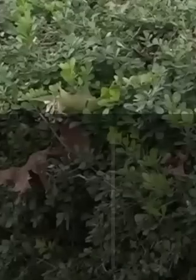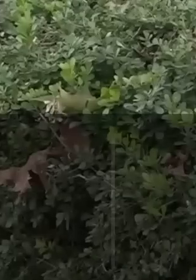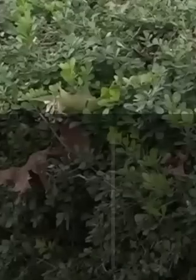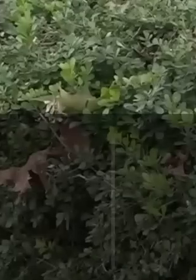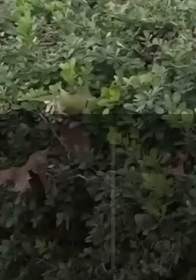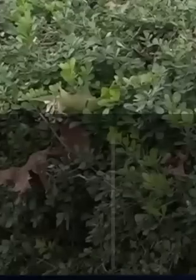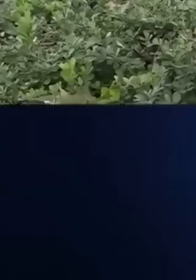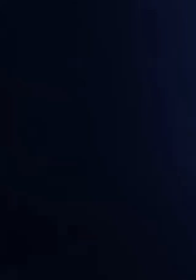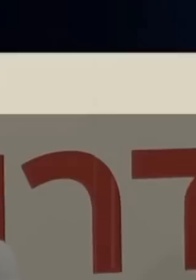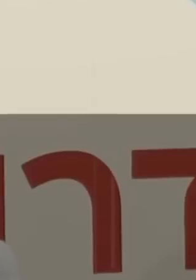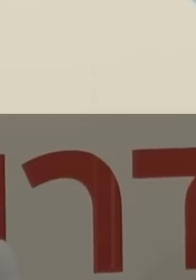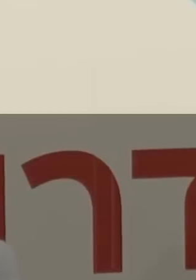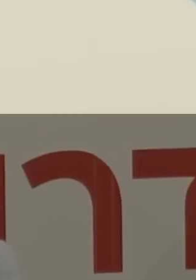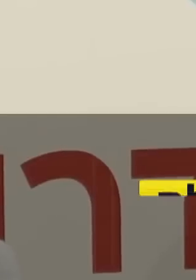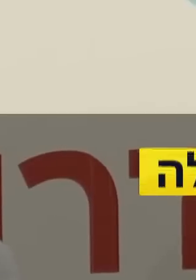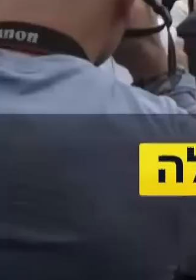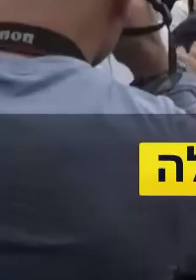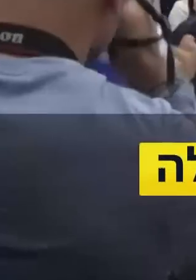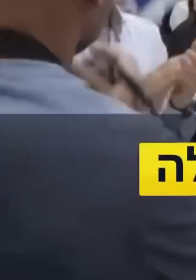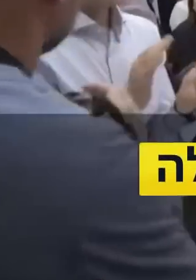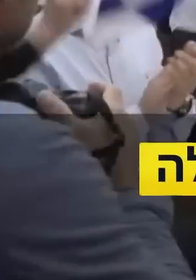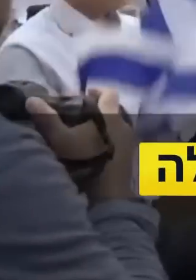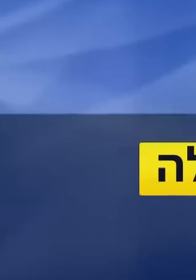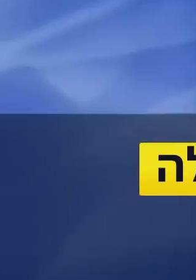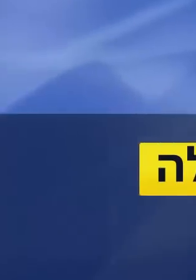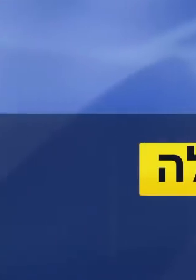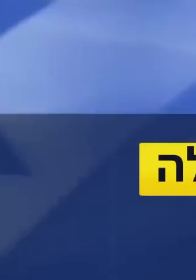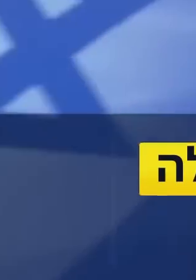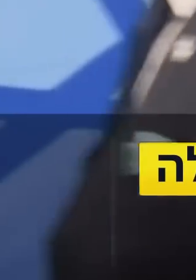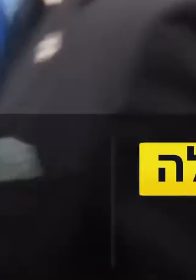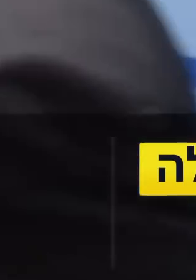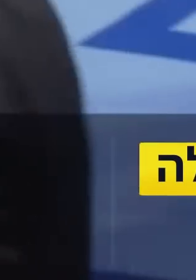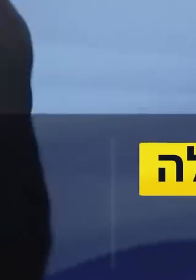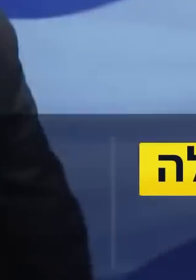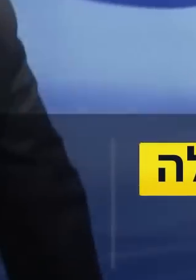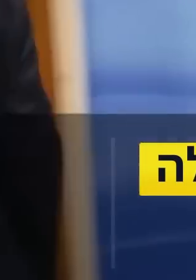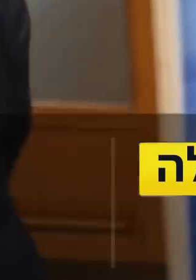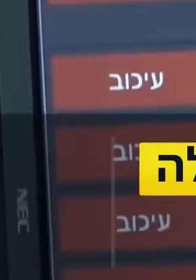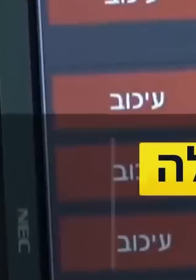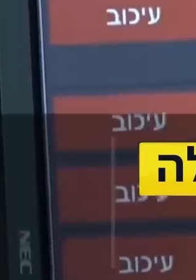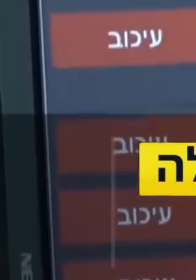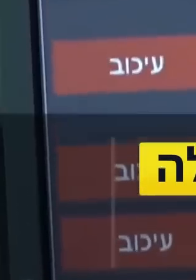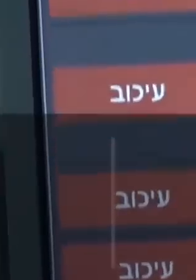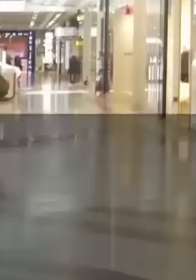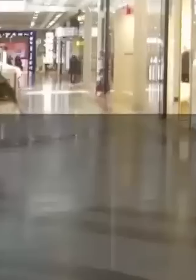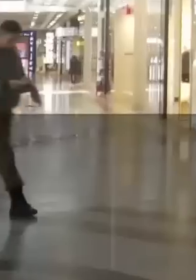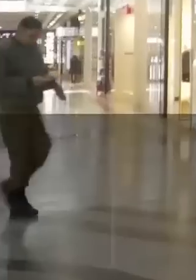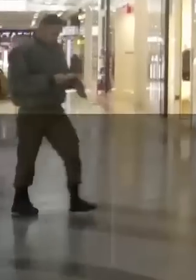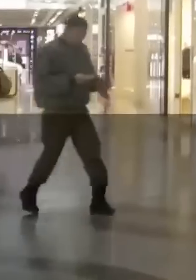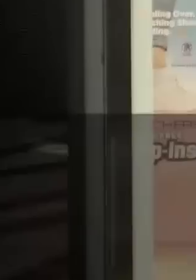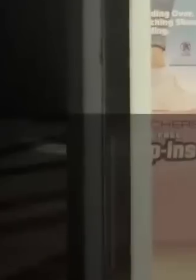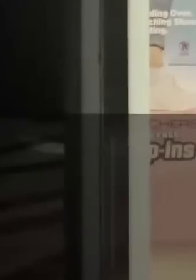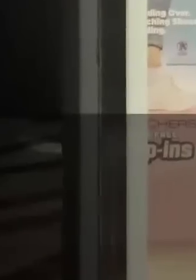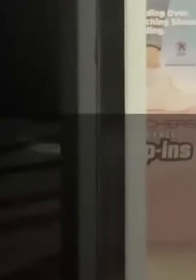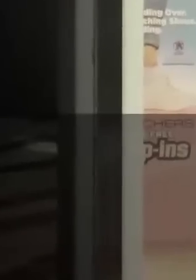באיזשהו מובן עבר לעם. התאום בין ההסתדרות לסביבת ראש הממשלה בפרשת השביתה שהסתבכה. מיד